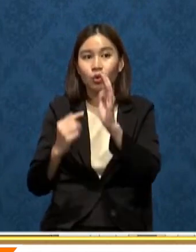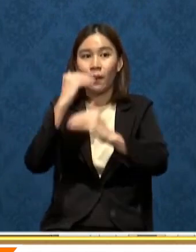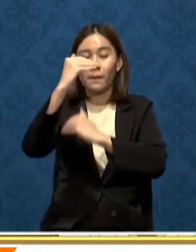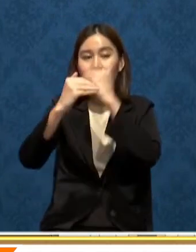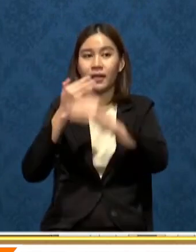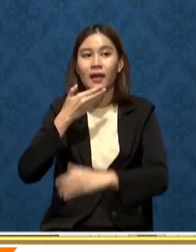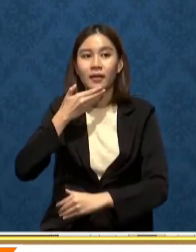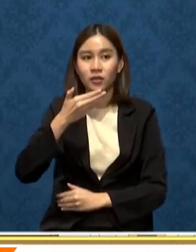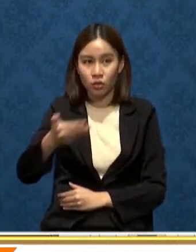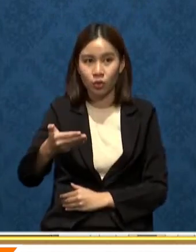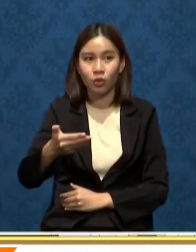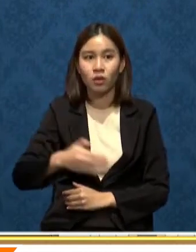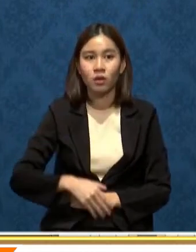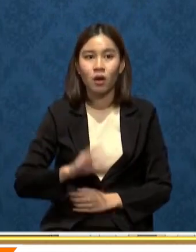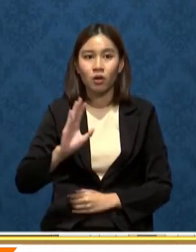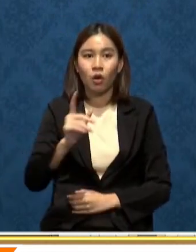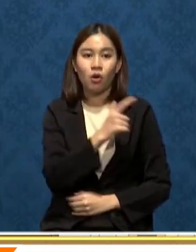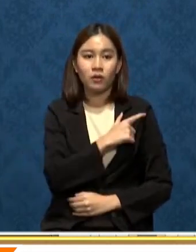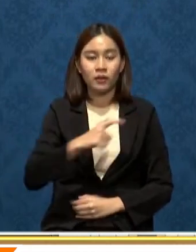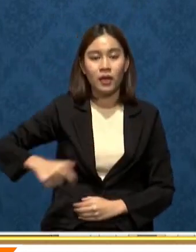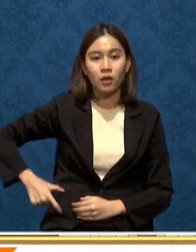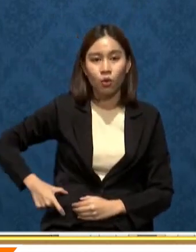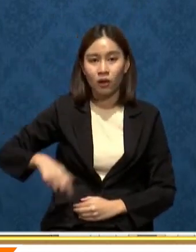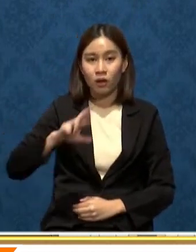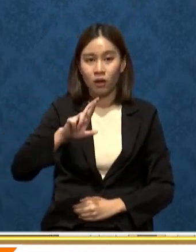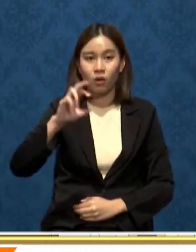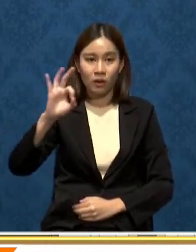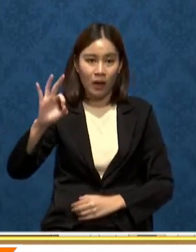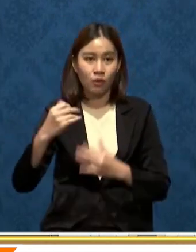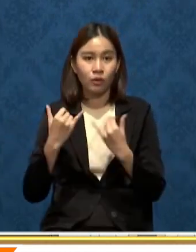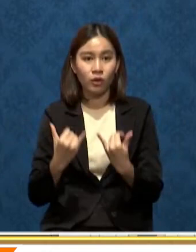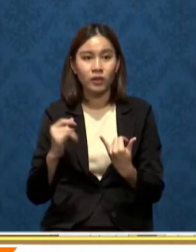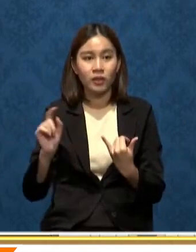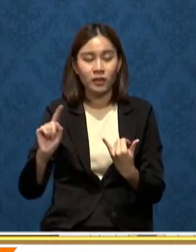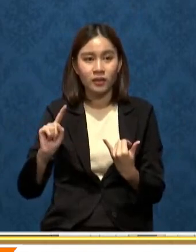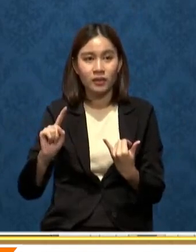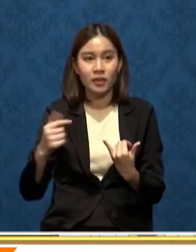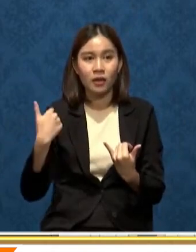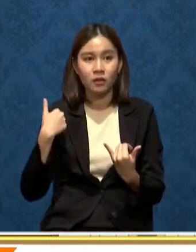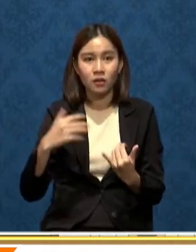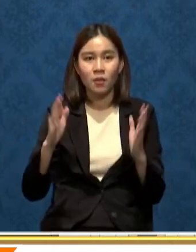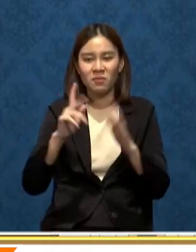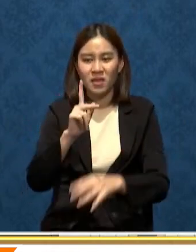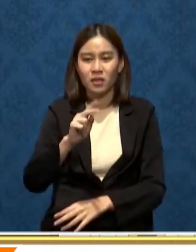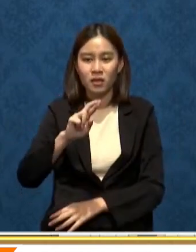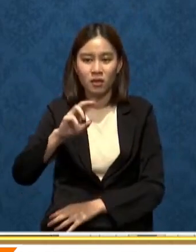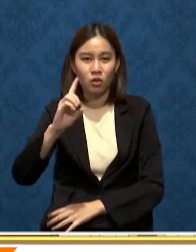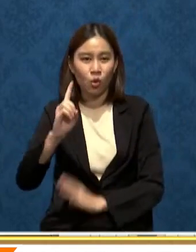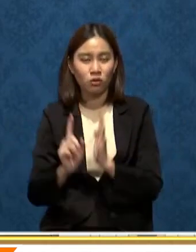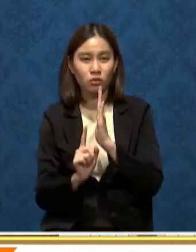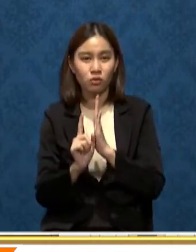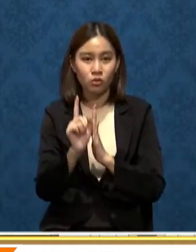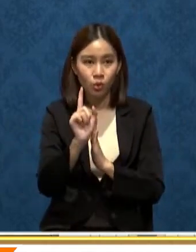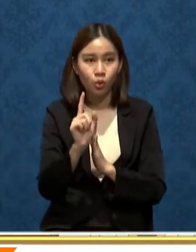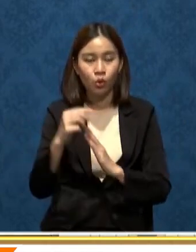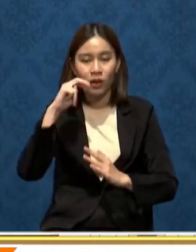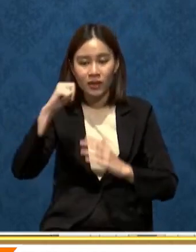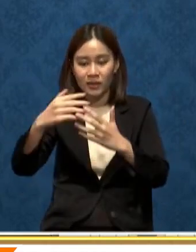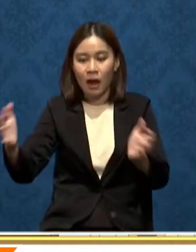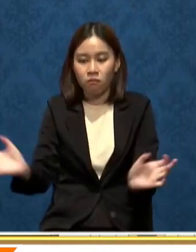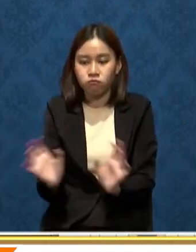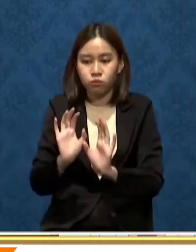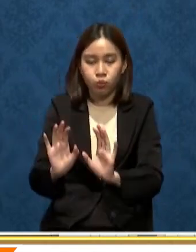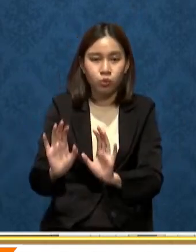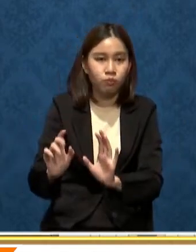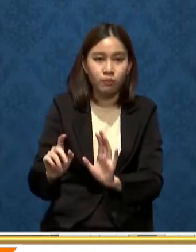อย่างยงยืนมรดกของในหวงรัชการที่ 9ปัจจุบันมีความเป็กลดเข้มข้นสูงทั้งอางเก็บน้ำไซึชี